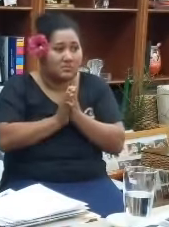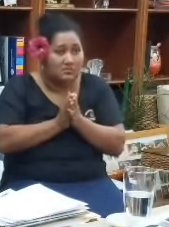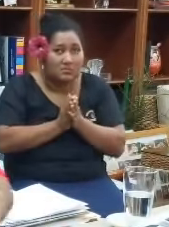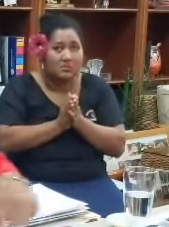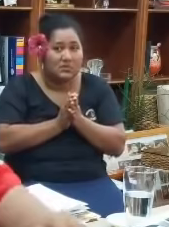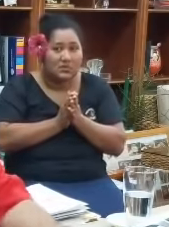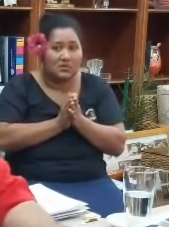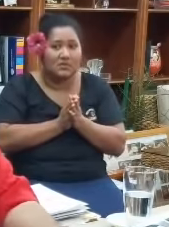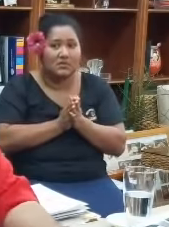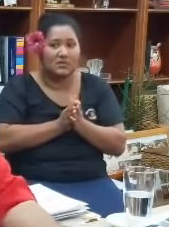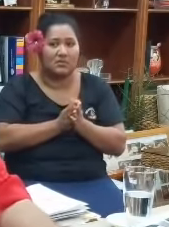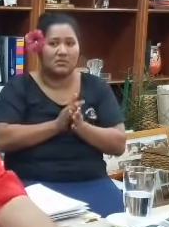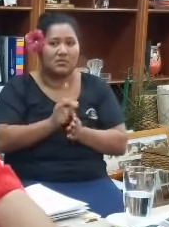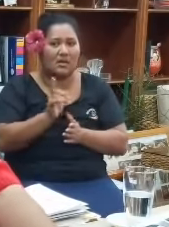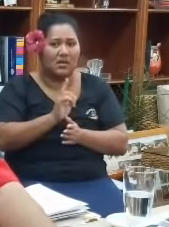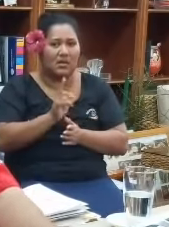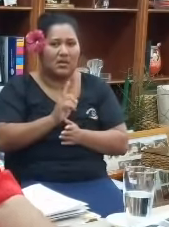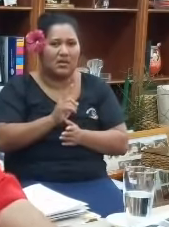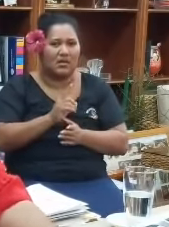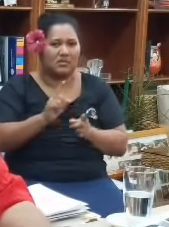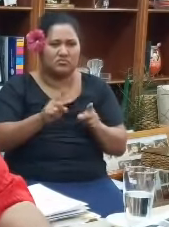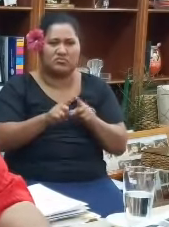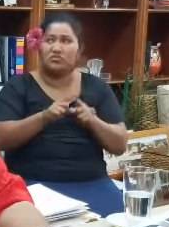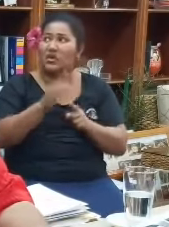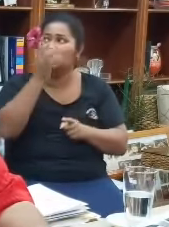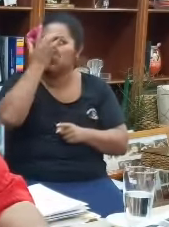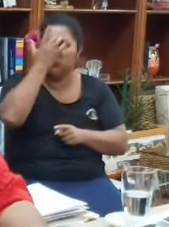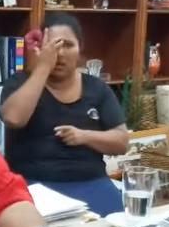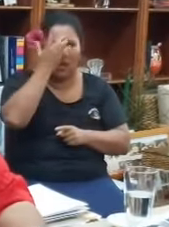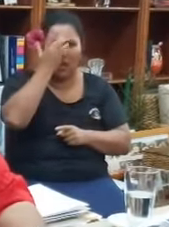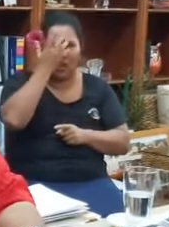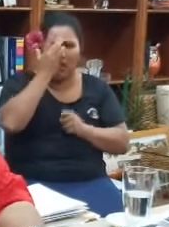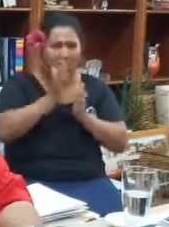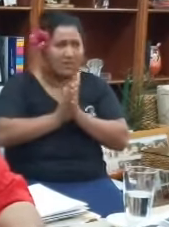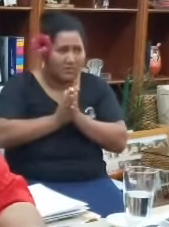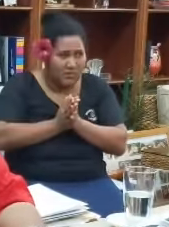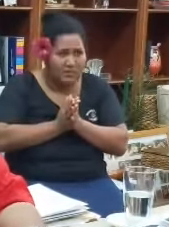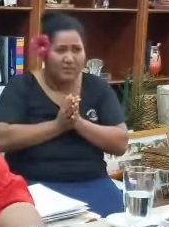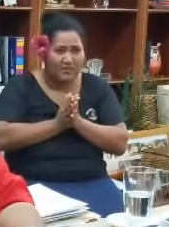pe. Pe o me ka in kia vo ye la fai o e foi fo mai.